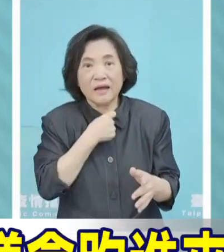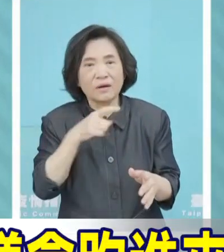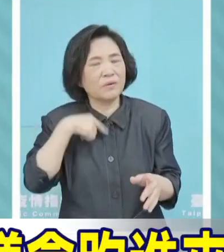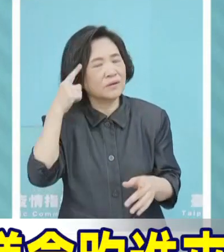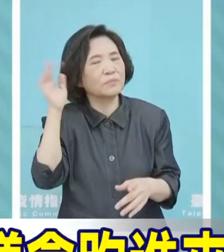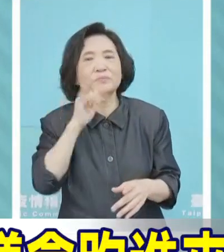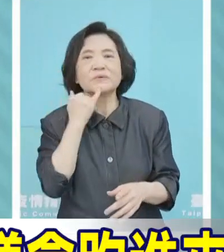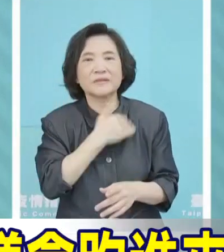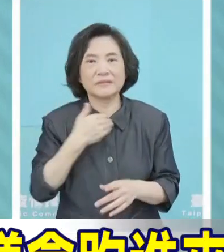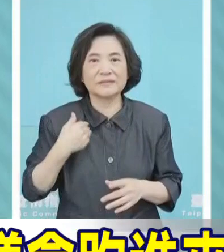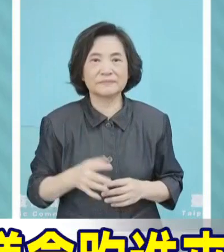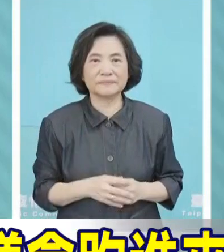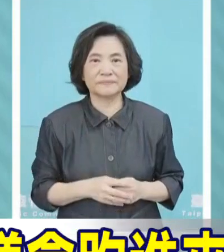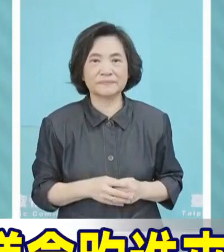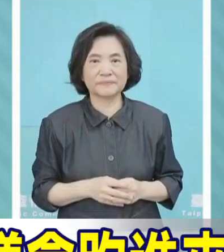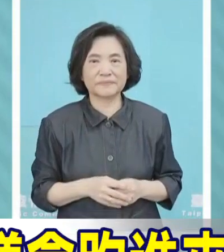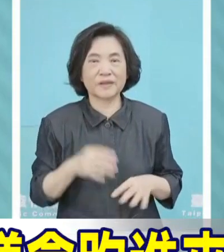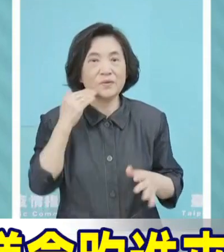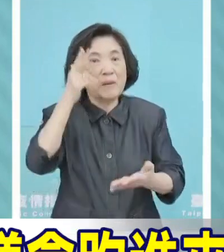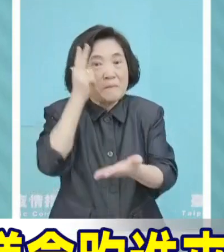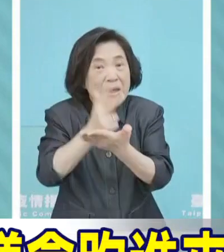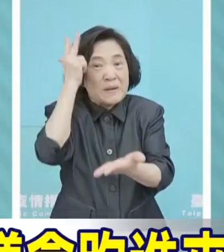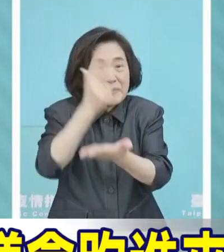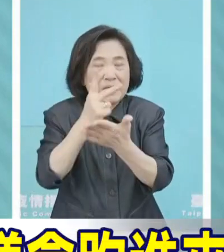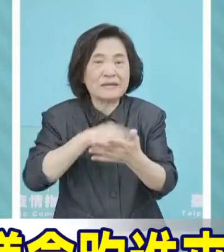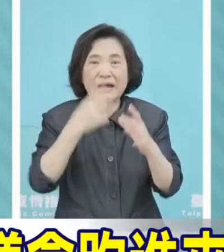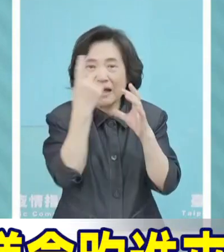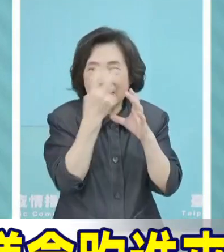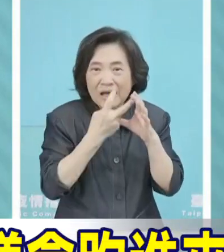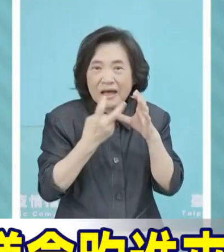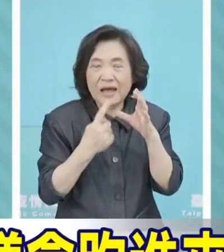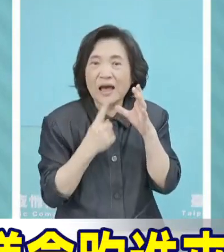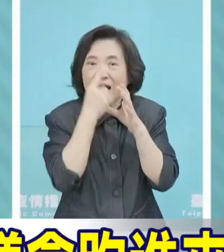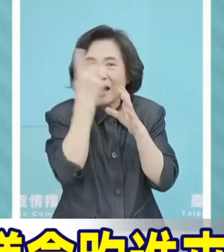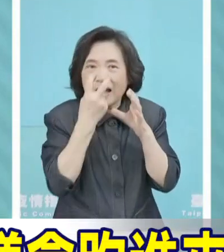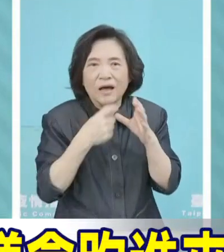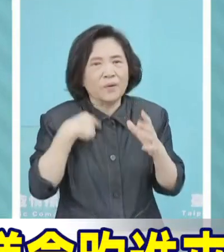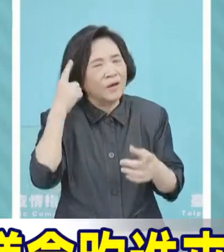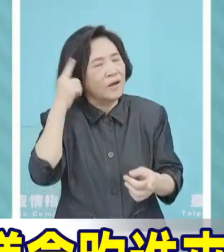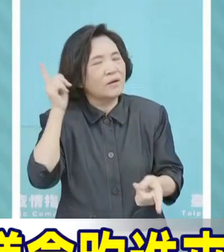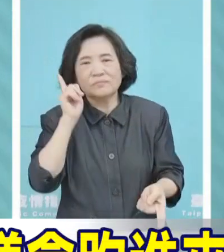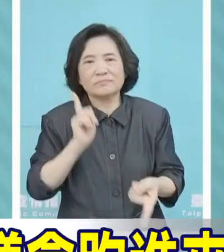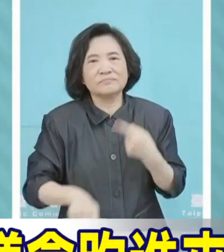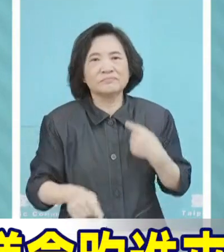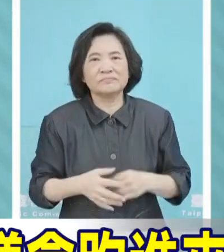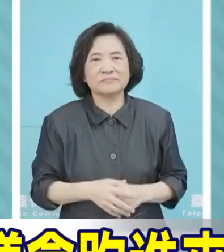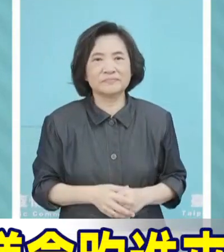道要靠每个礼拜做一次筛检，不切实际的。